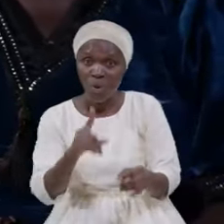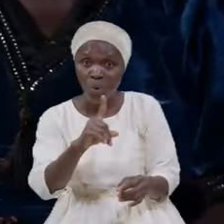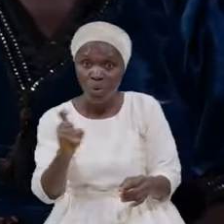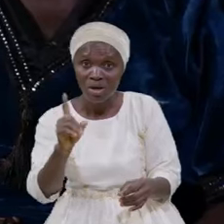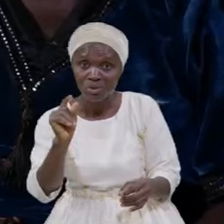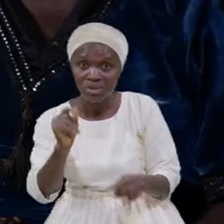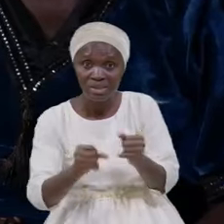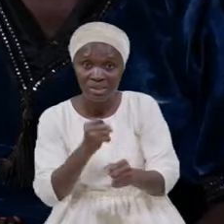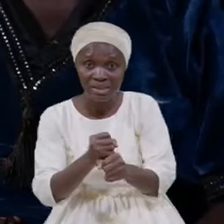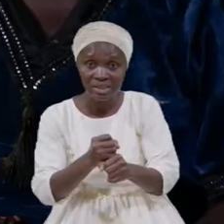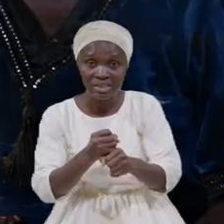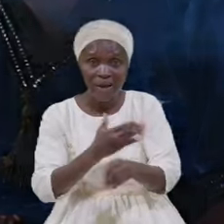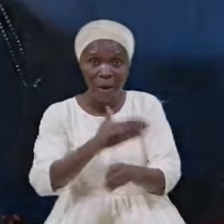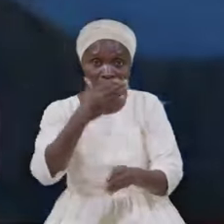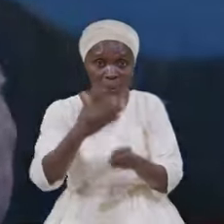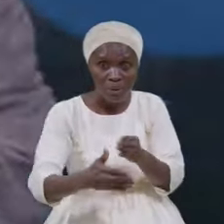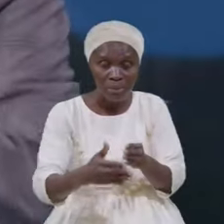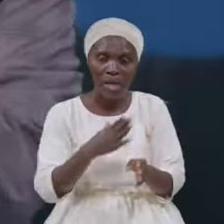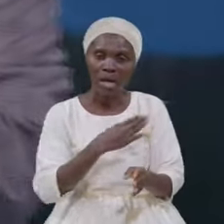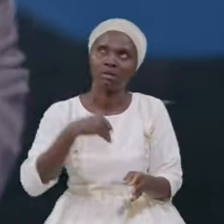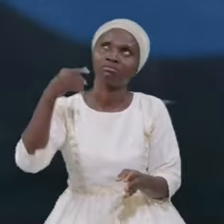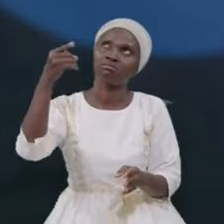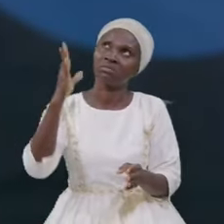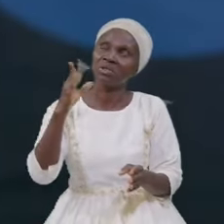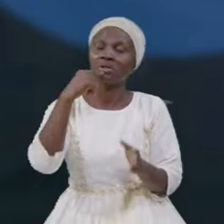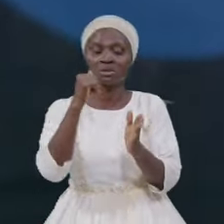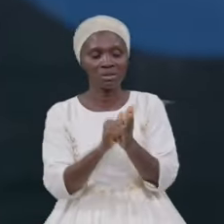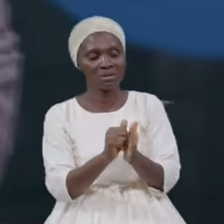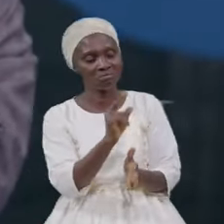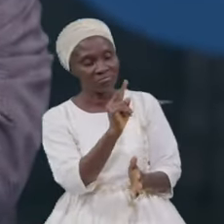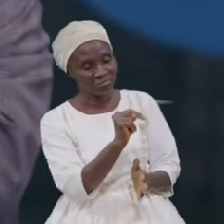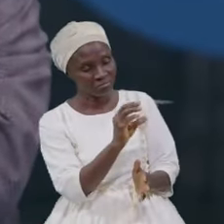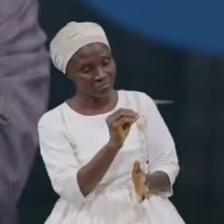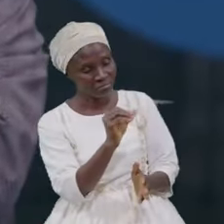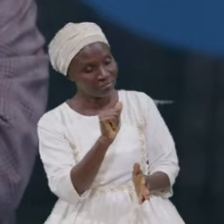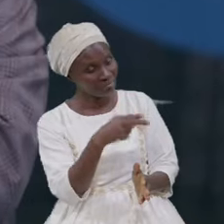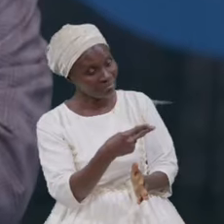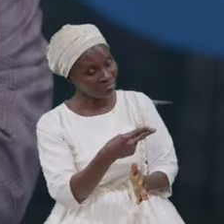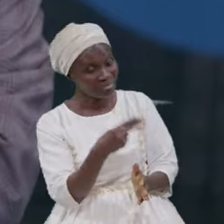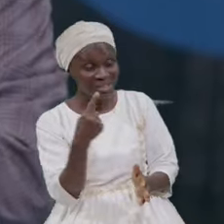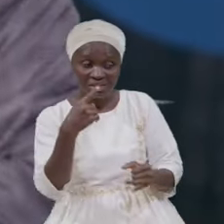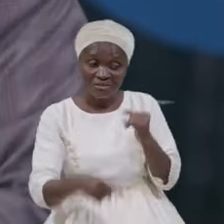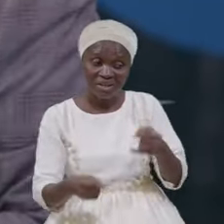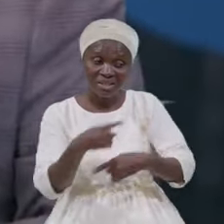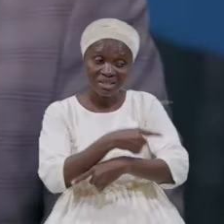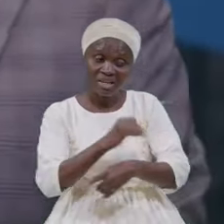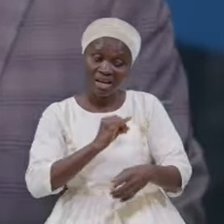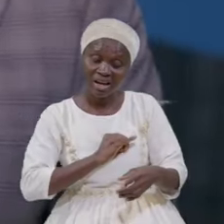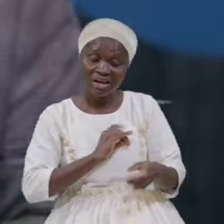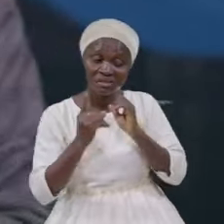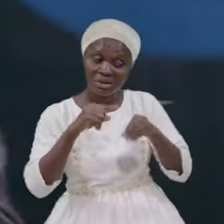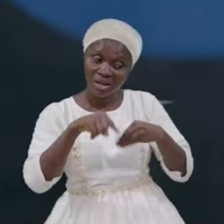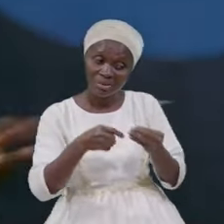a dit Noé, le dernier jour dont je parlais, le déluge viendra. Et il